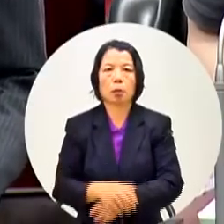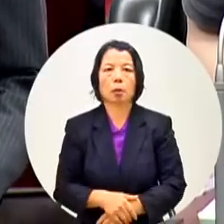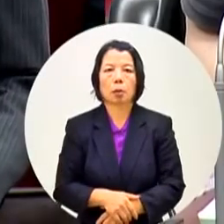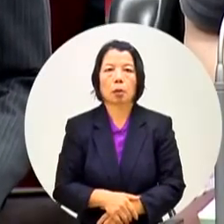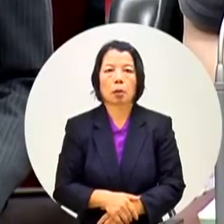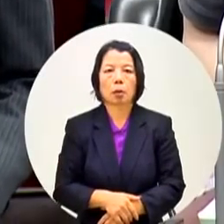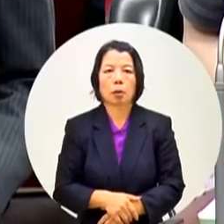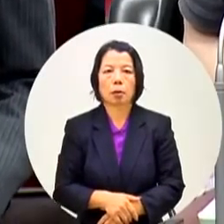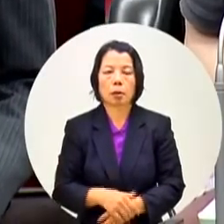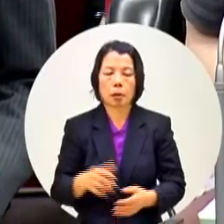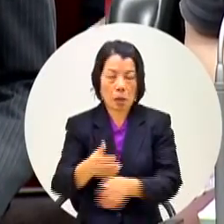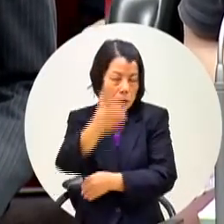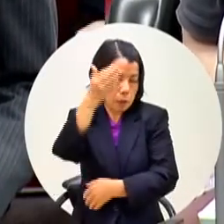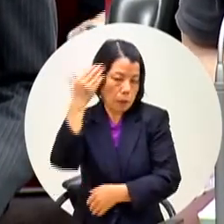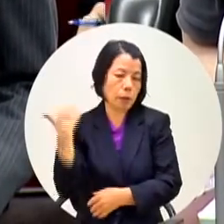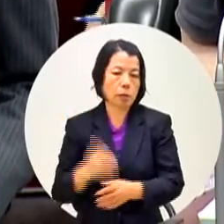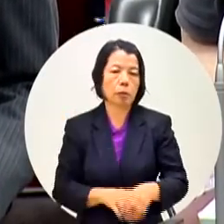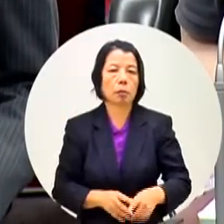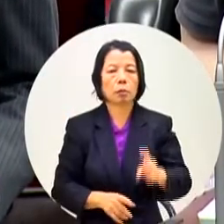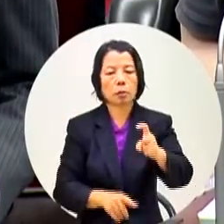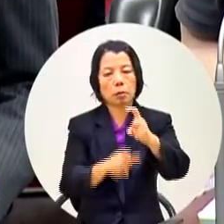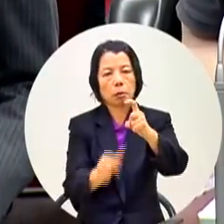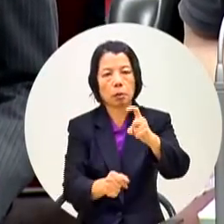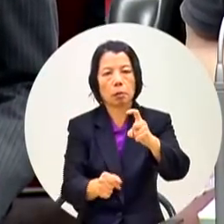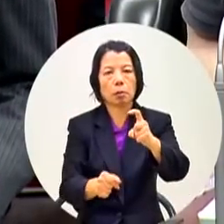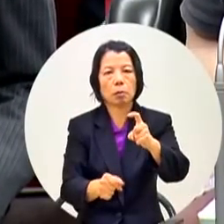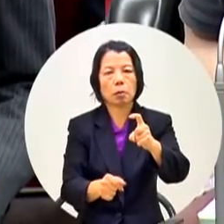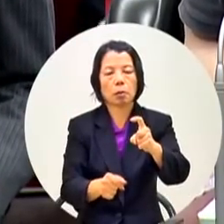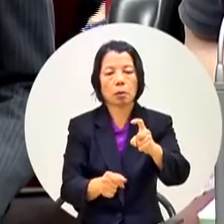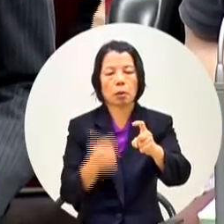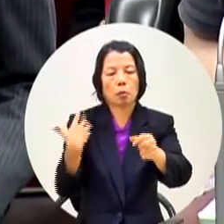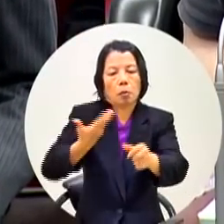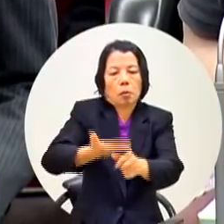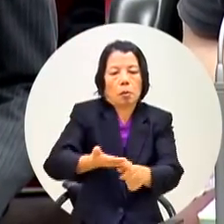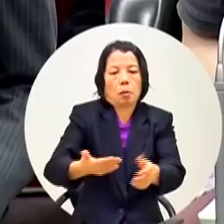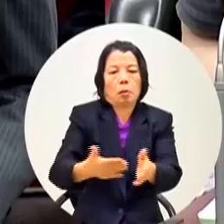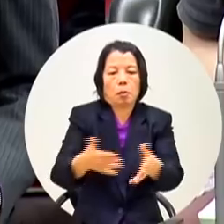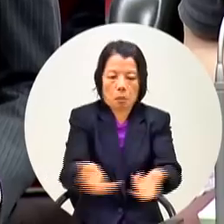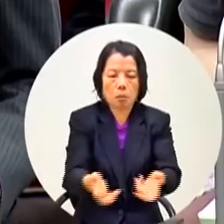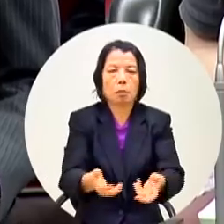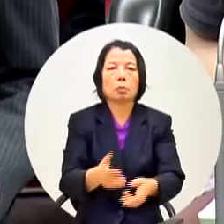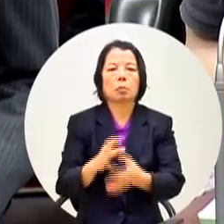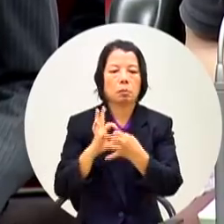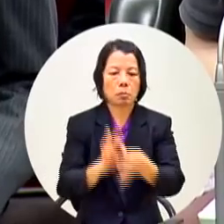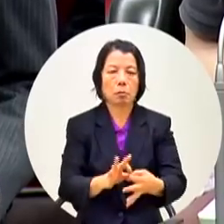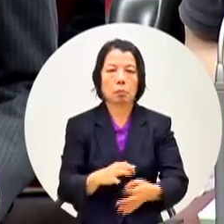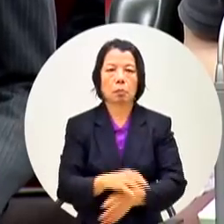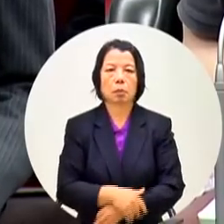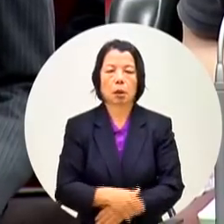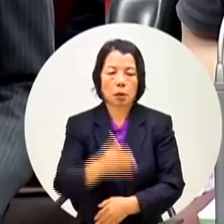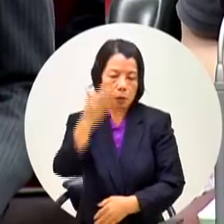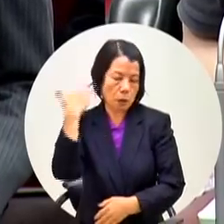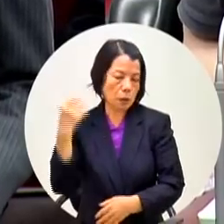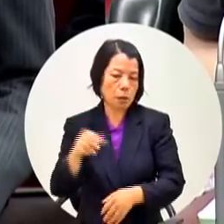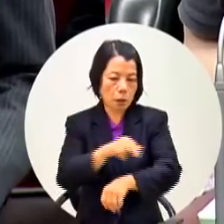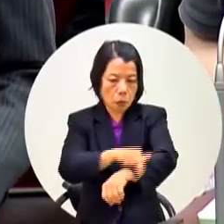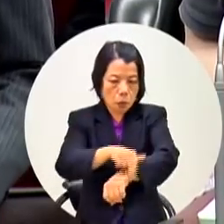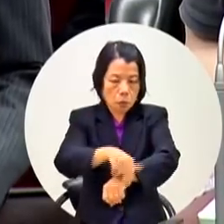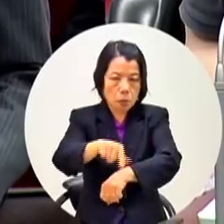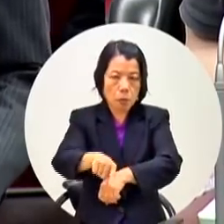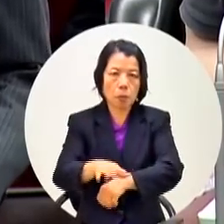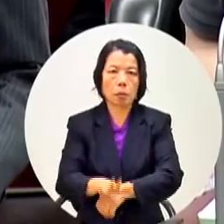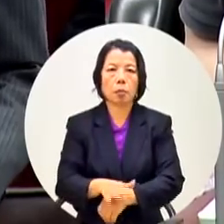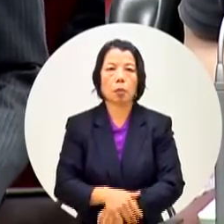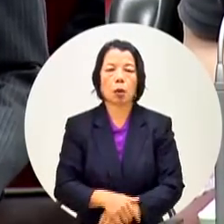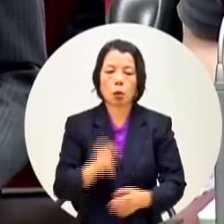才交付给我们来施作，所以原则上在当时有规划到，就是说本身这个环状线把它分